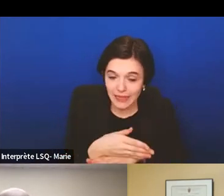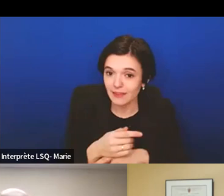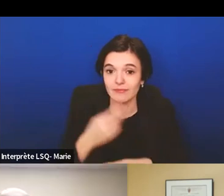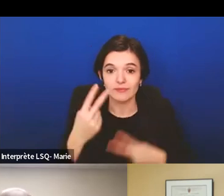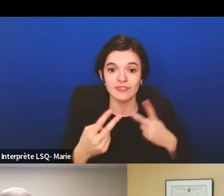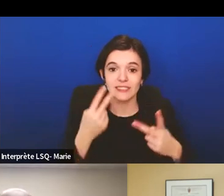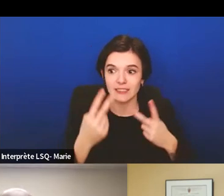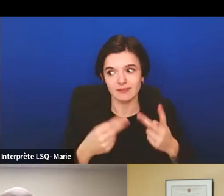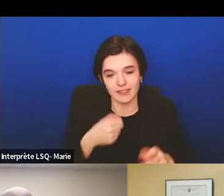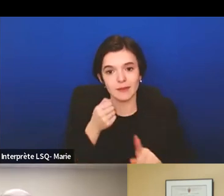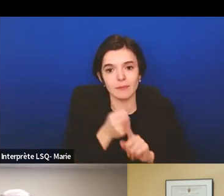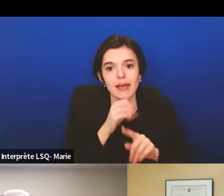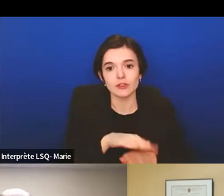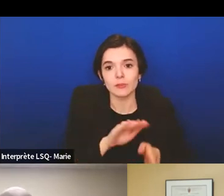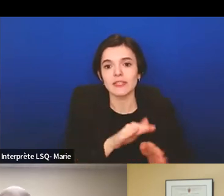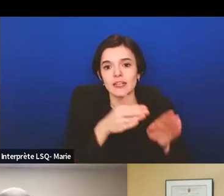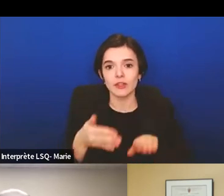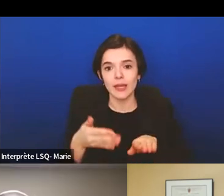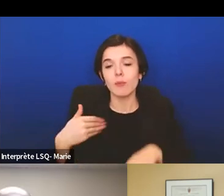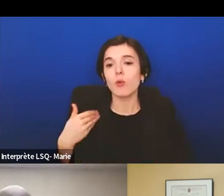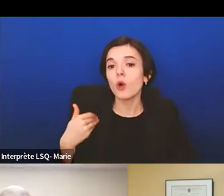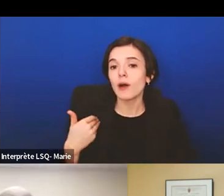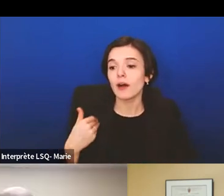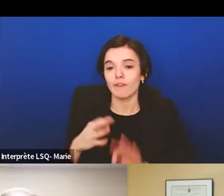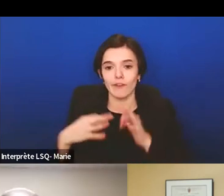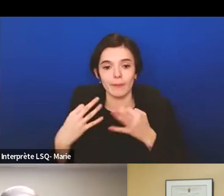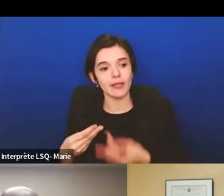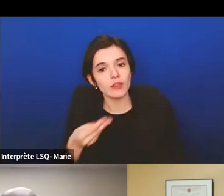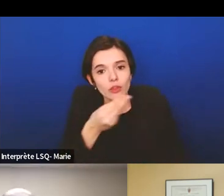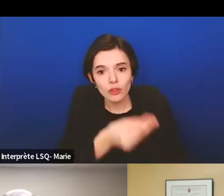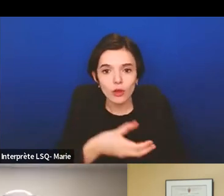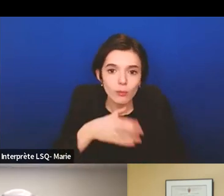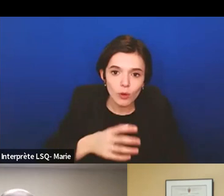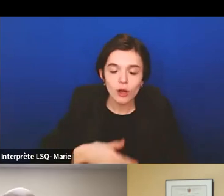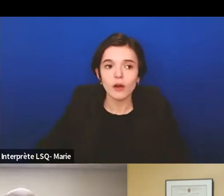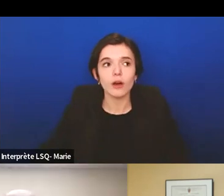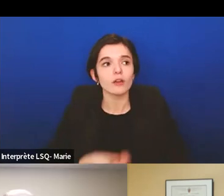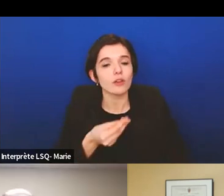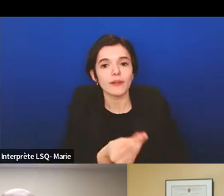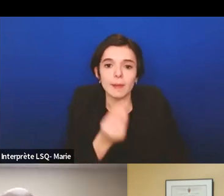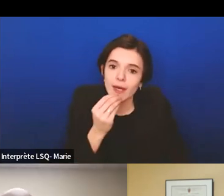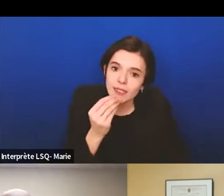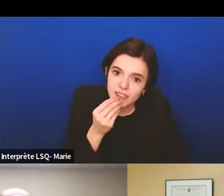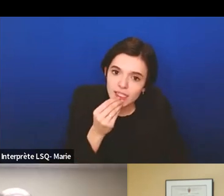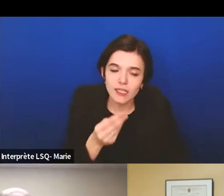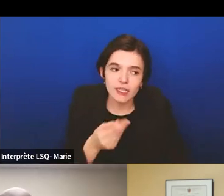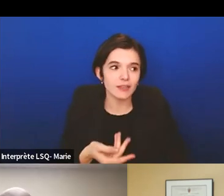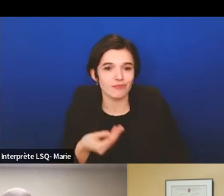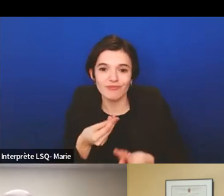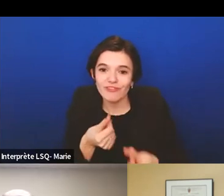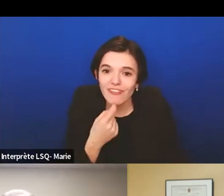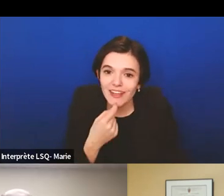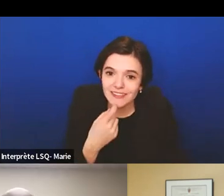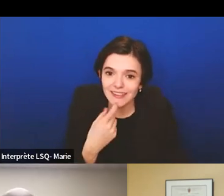familles sont celles qui aident à l'hydratation, donner à boire, donner à manger, faciliter les